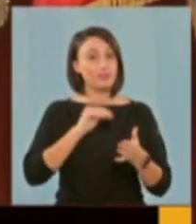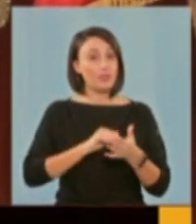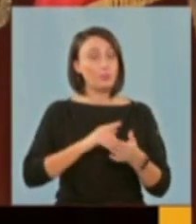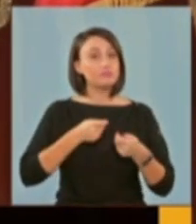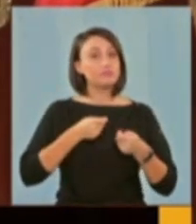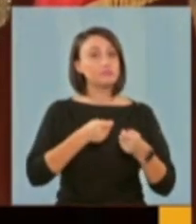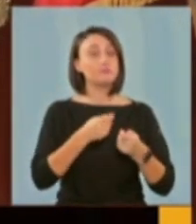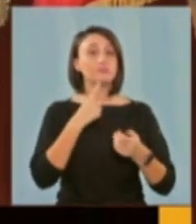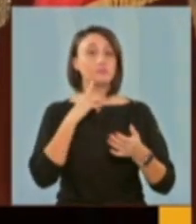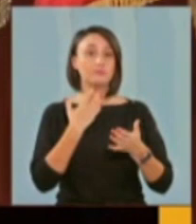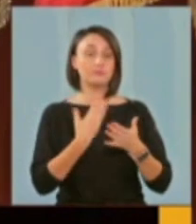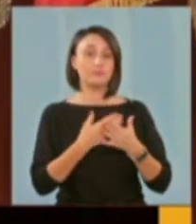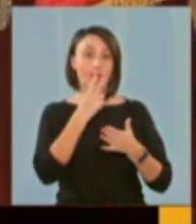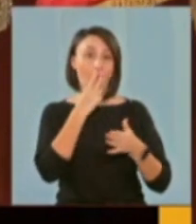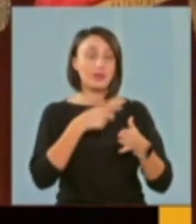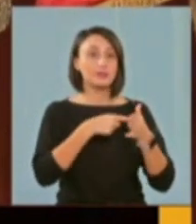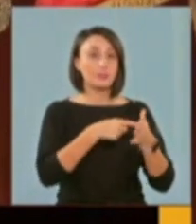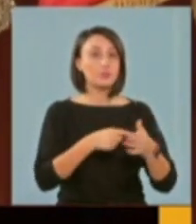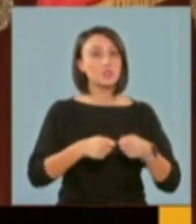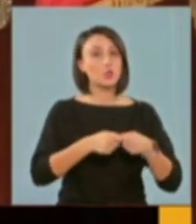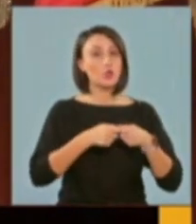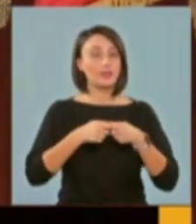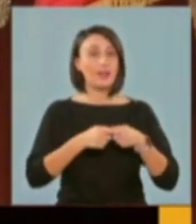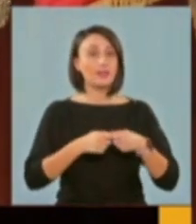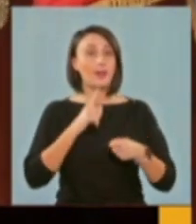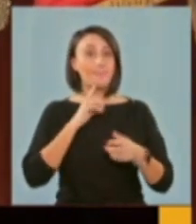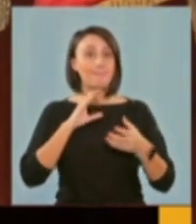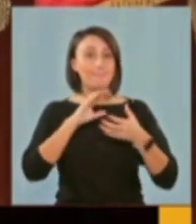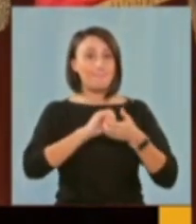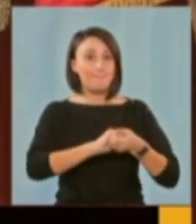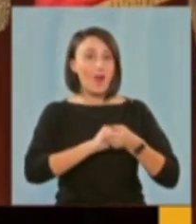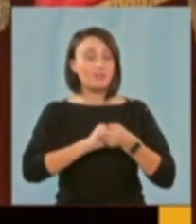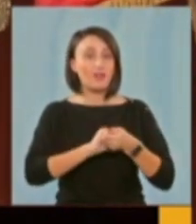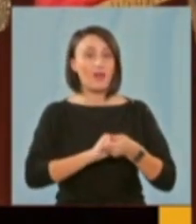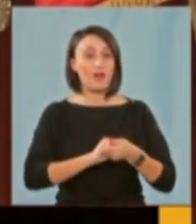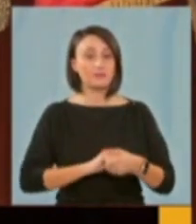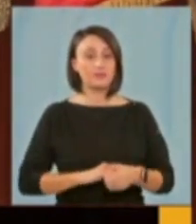convingem, să arătăm societății că parteneriatele,